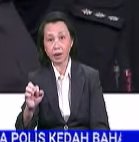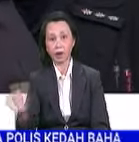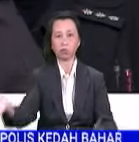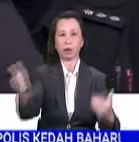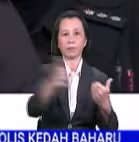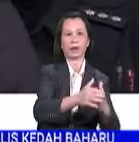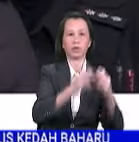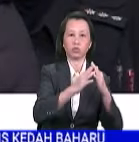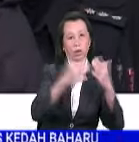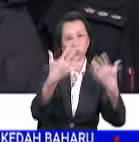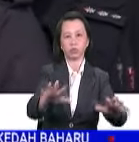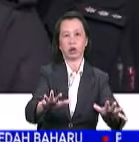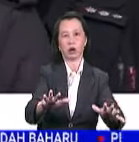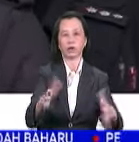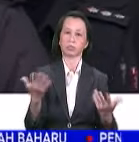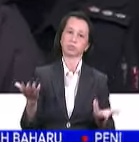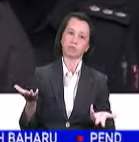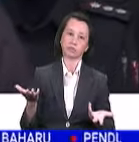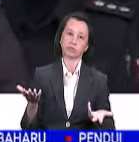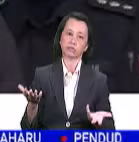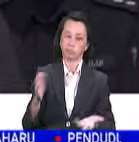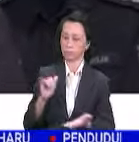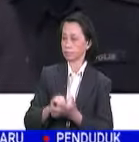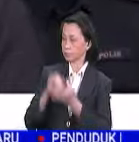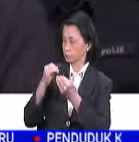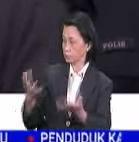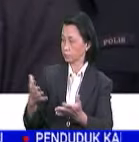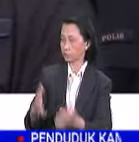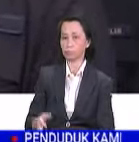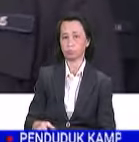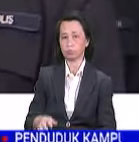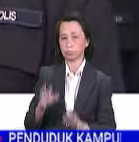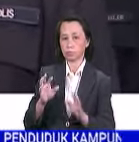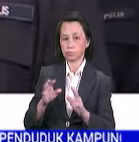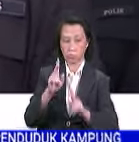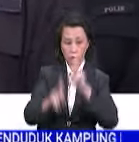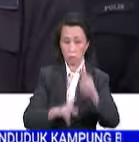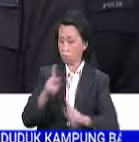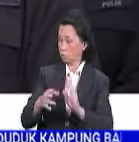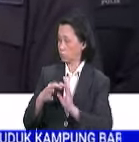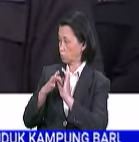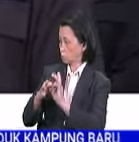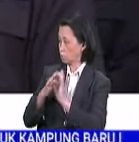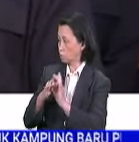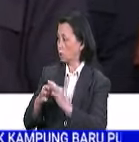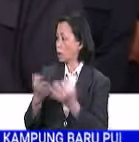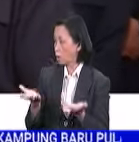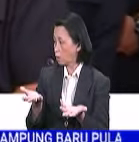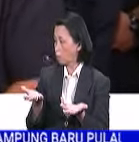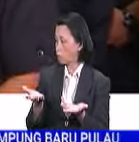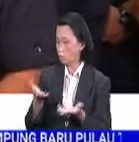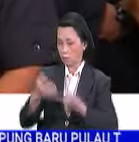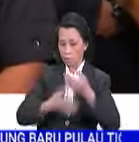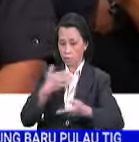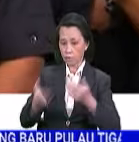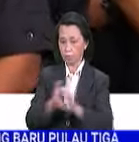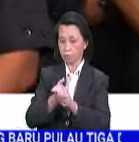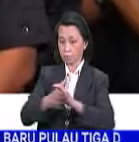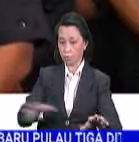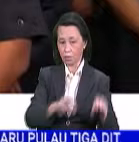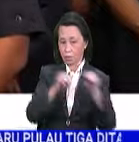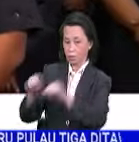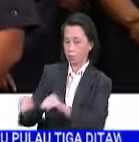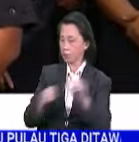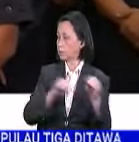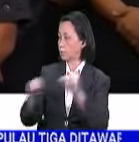masing-masing. Untuk makluman. Okey, dari segi kerjasama penduduk sepanjang tempoh proses penyelamat atau